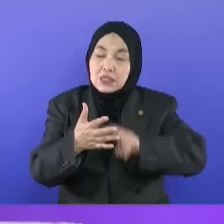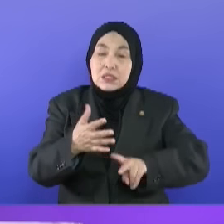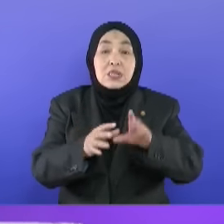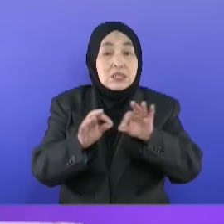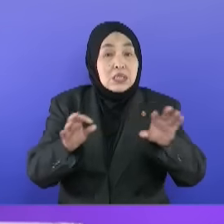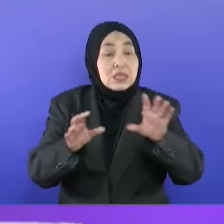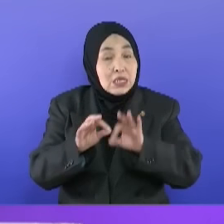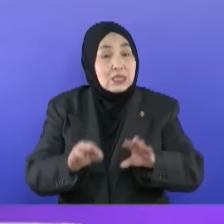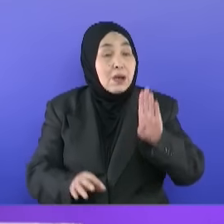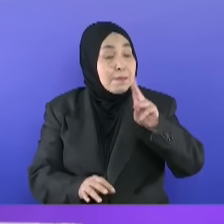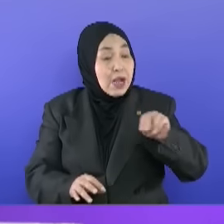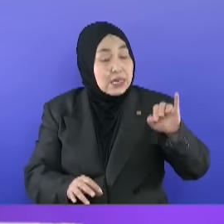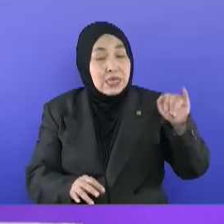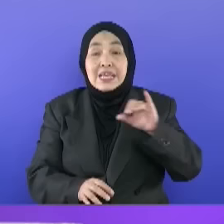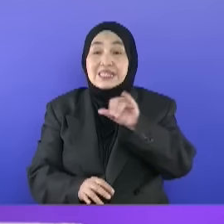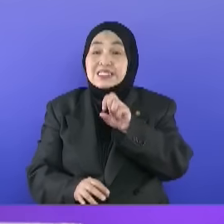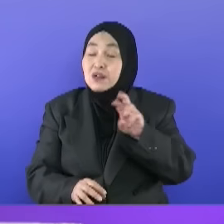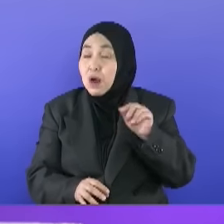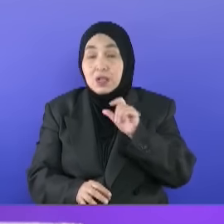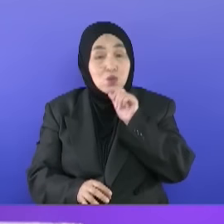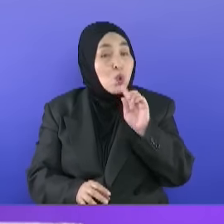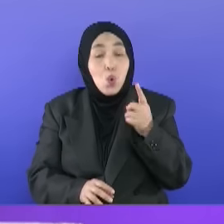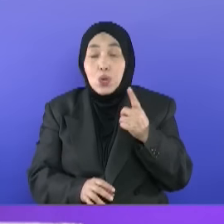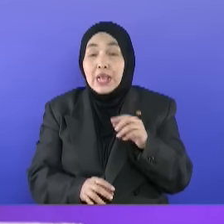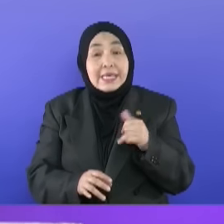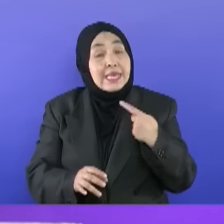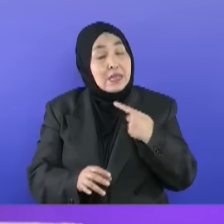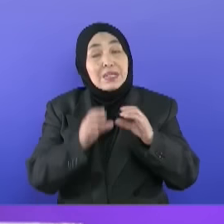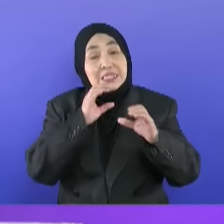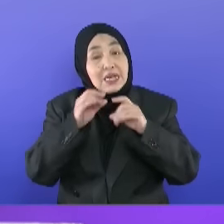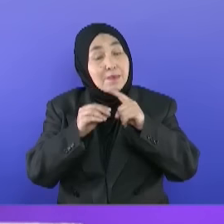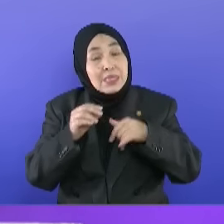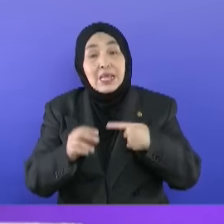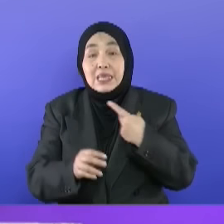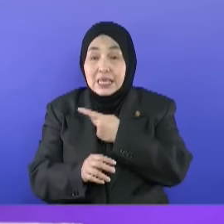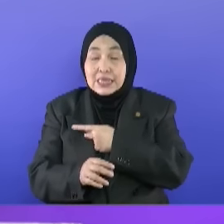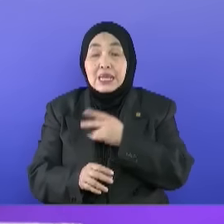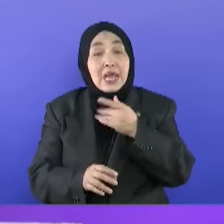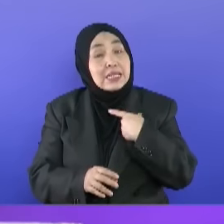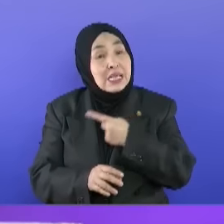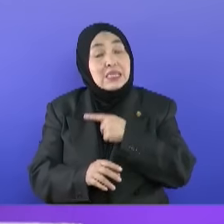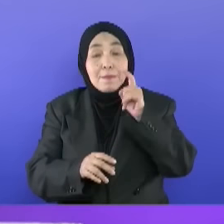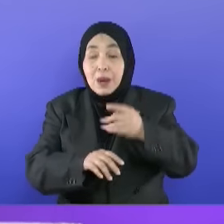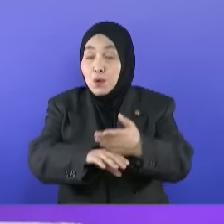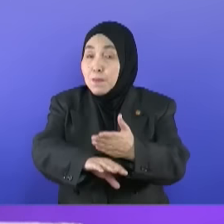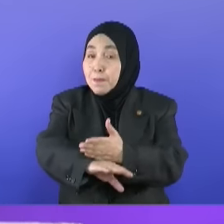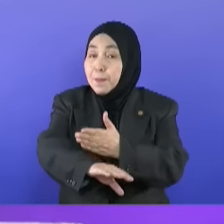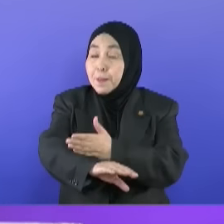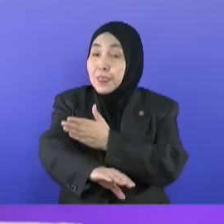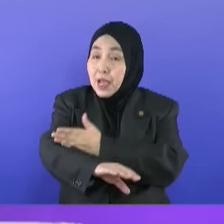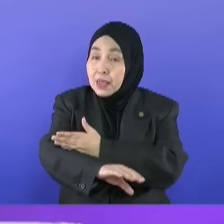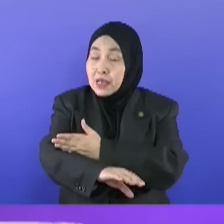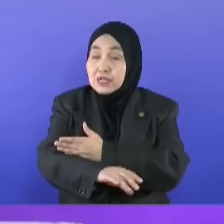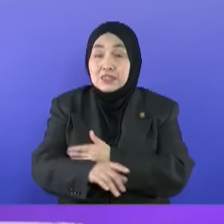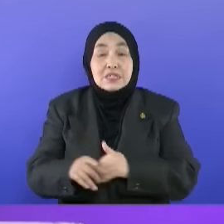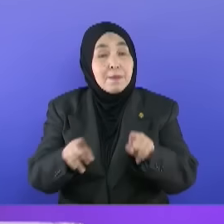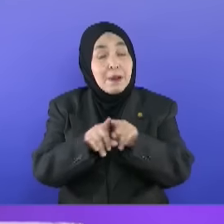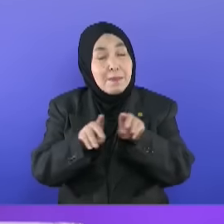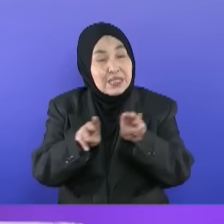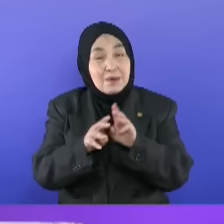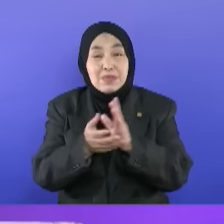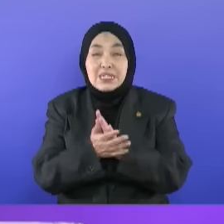Bani Israel ini, dia bukan sekadar Bani Israel. Dia bercakap tentang kita dan kita perlu baiki. Ya, perlu baiki. Seperti